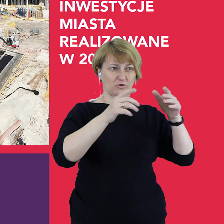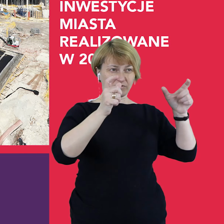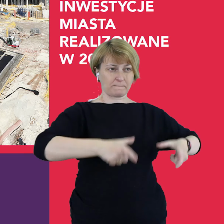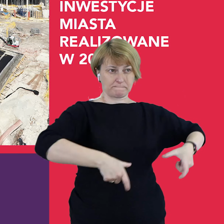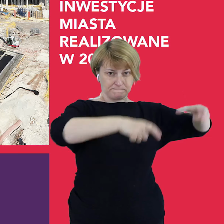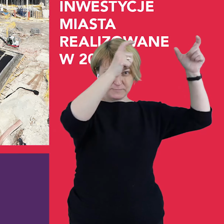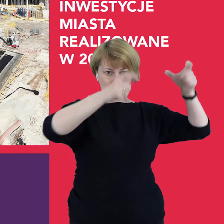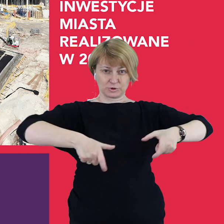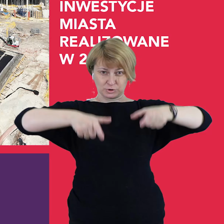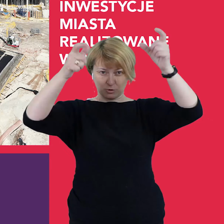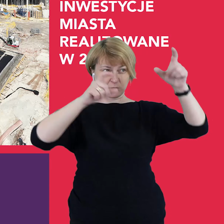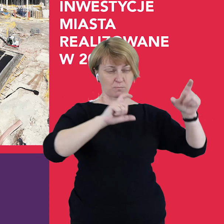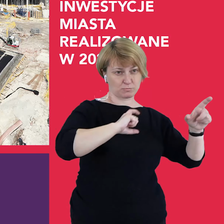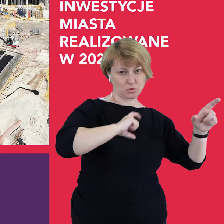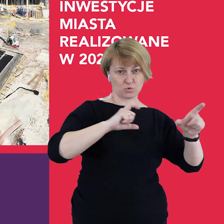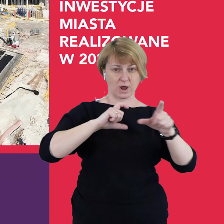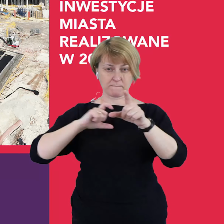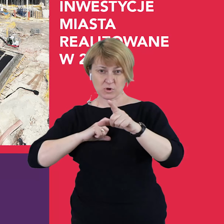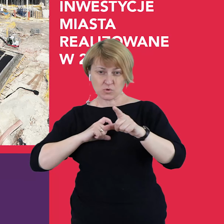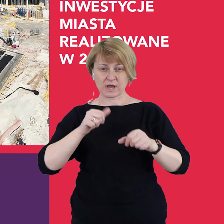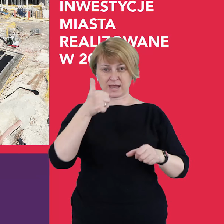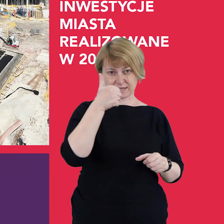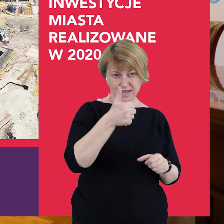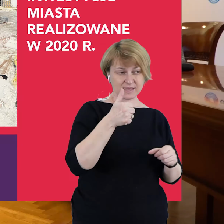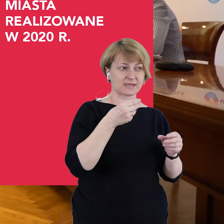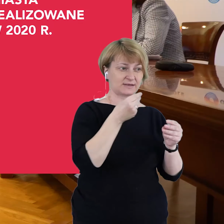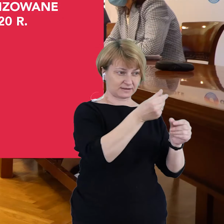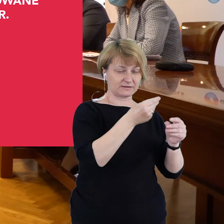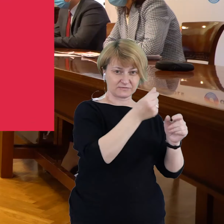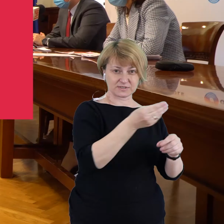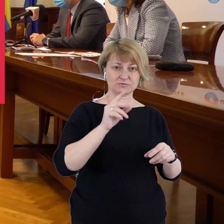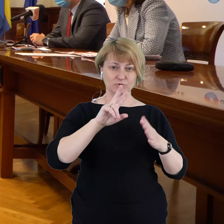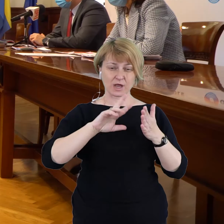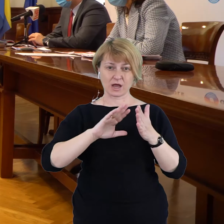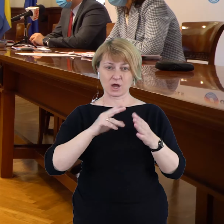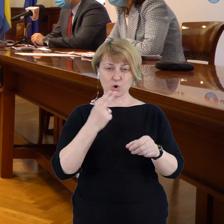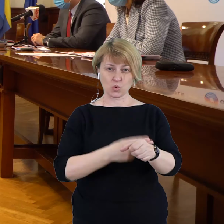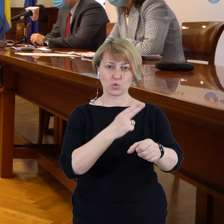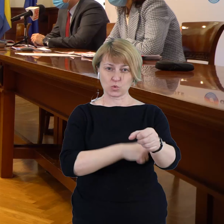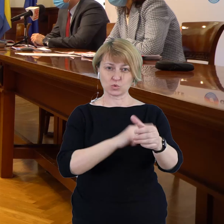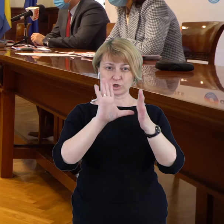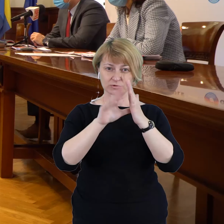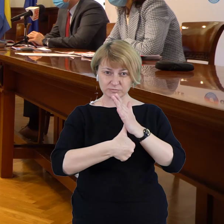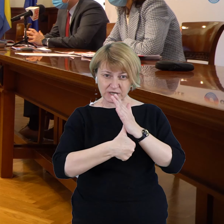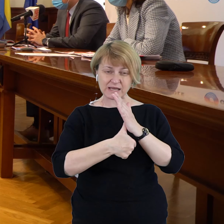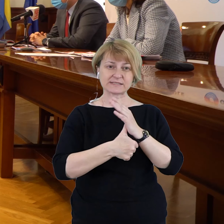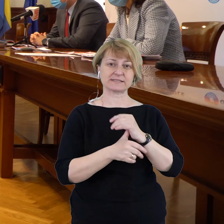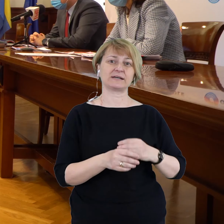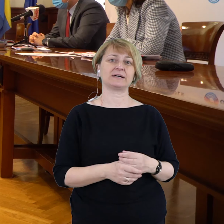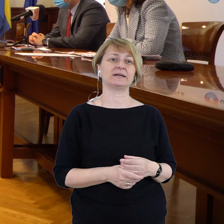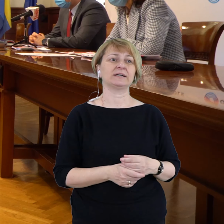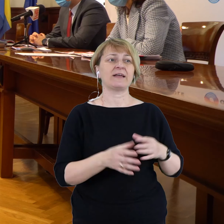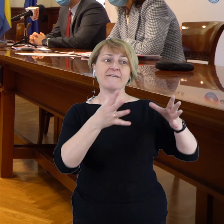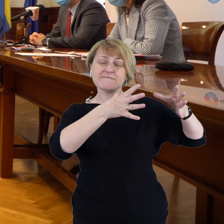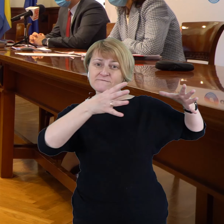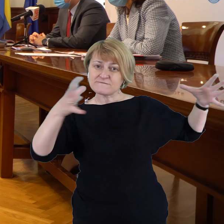biurowce. Tylko jeden jest inwestycją miejską. Ten większy obiekt, który w tej chwili